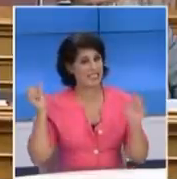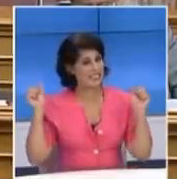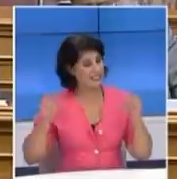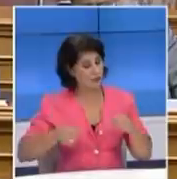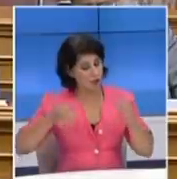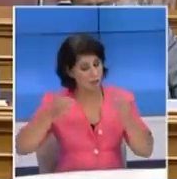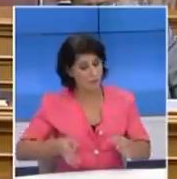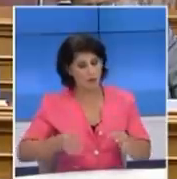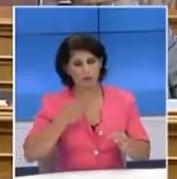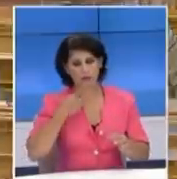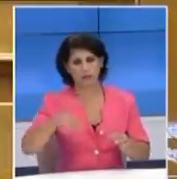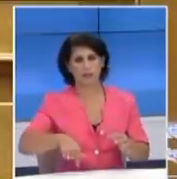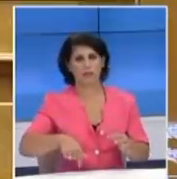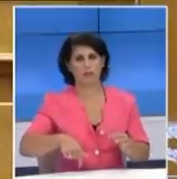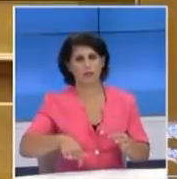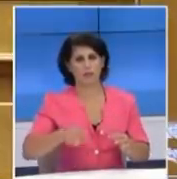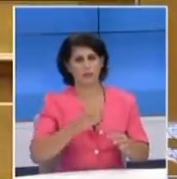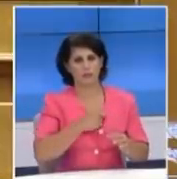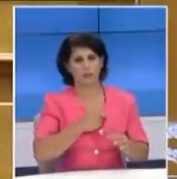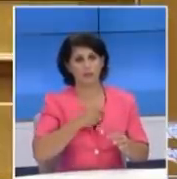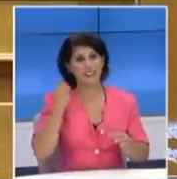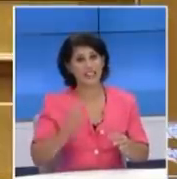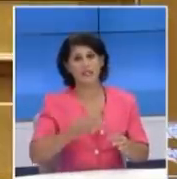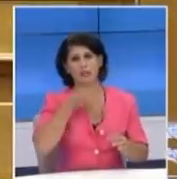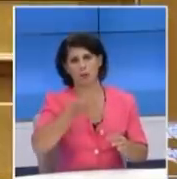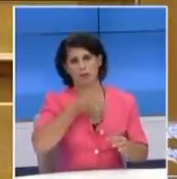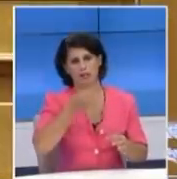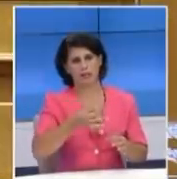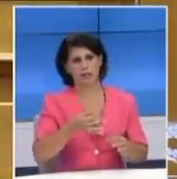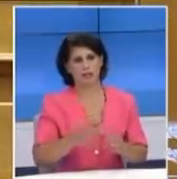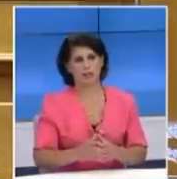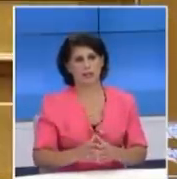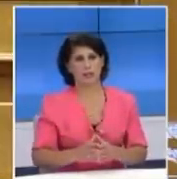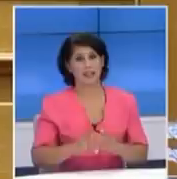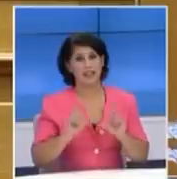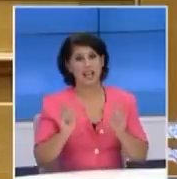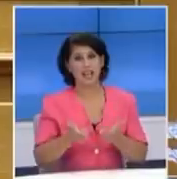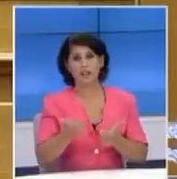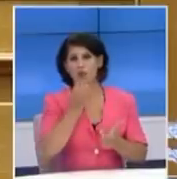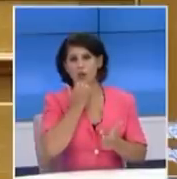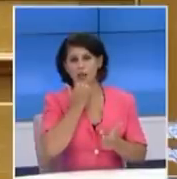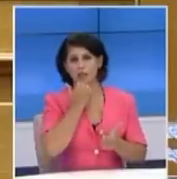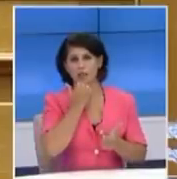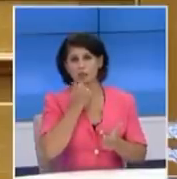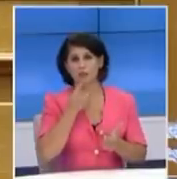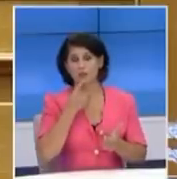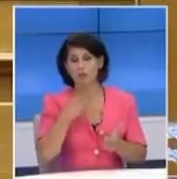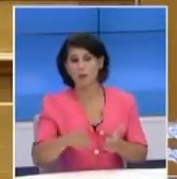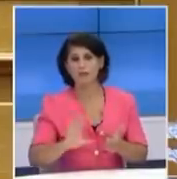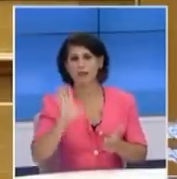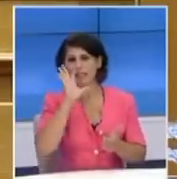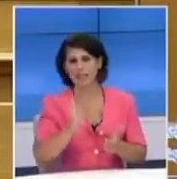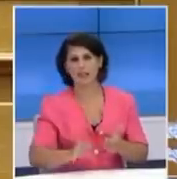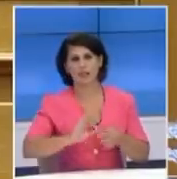Συμφωνώ απόλυτα με όσα λέτε εδώ. Θεωρώ ότι ήταν η καλύτερη σας ομιλία. Αποτελεί ένα εθνικό λάθος που προσβάλλει